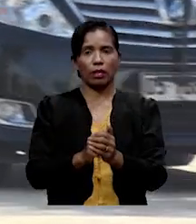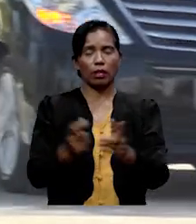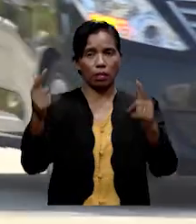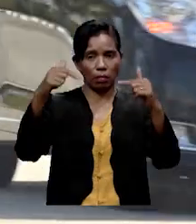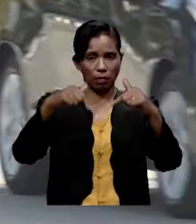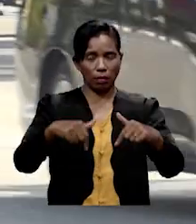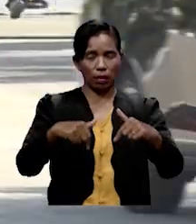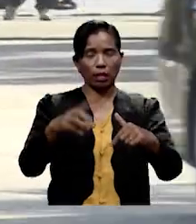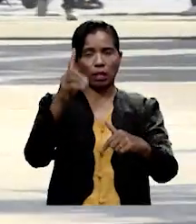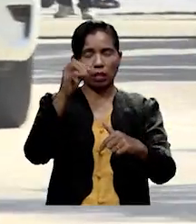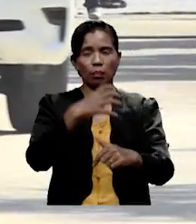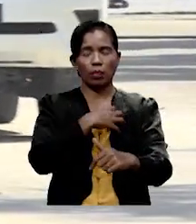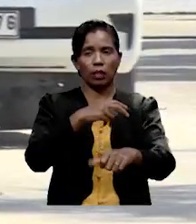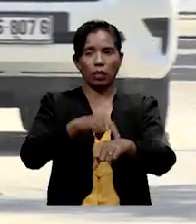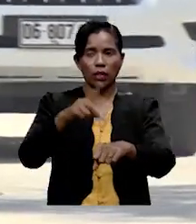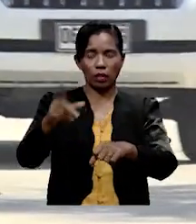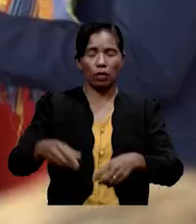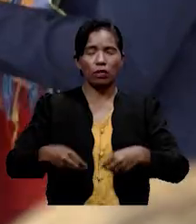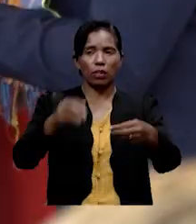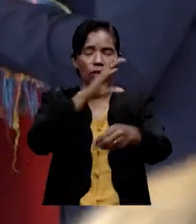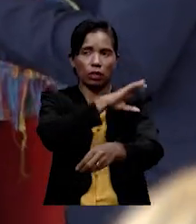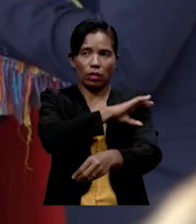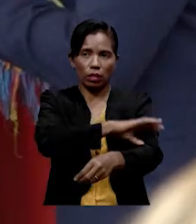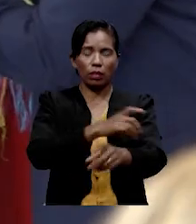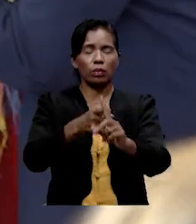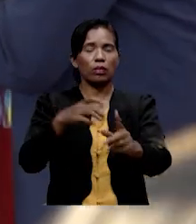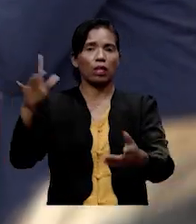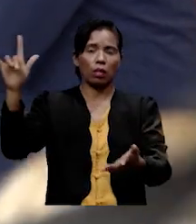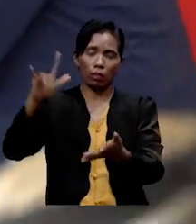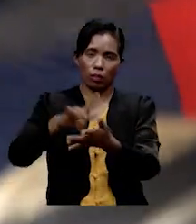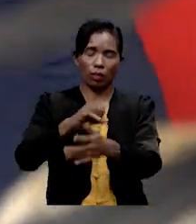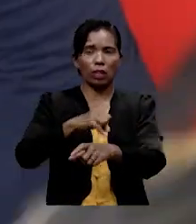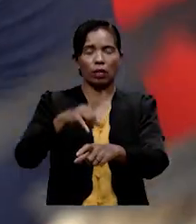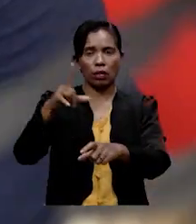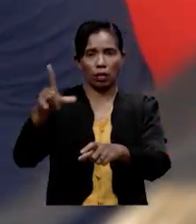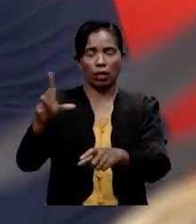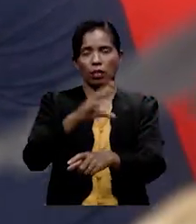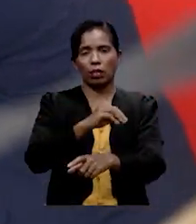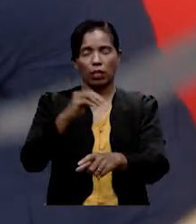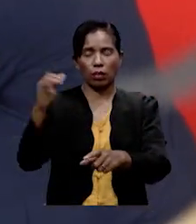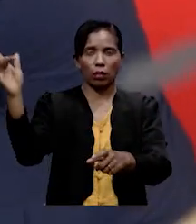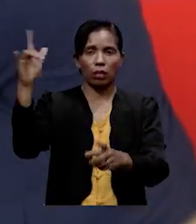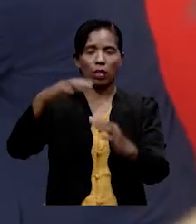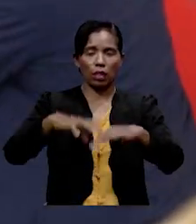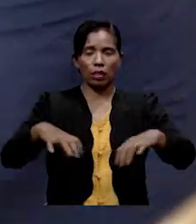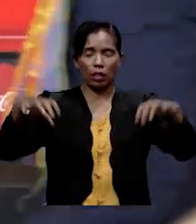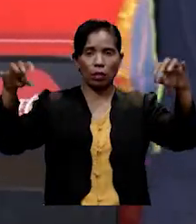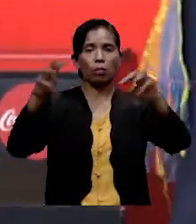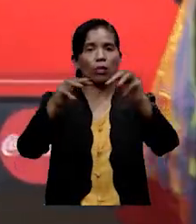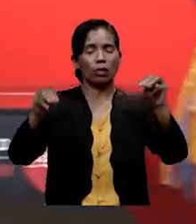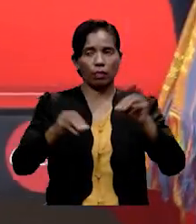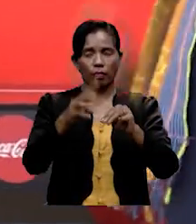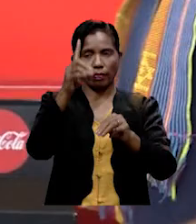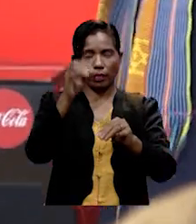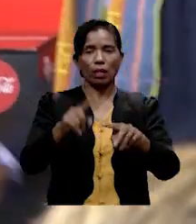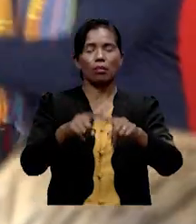hadili, Polisi Nasional Timor Leste fo seguransa hahu si aeroporto internasional Nicola Lobato batoi stadio municipal Dili.